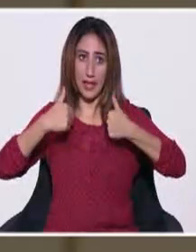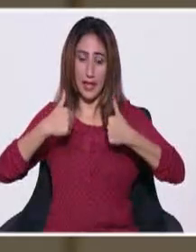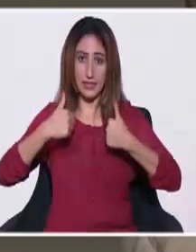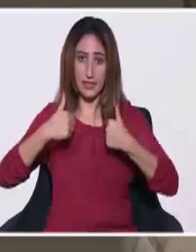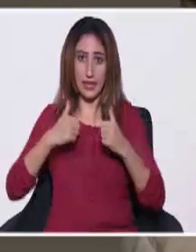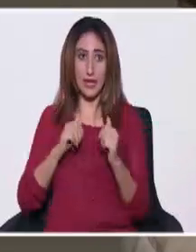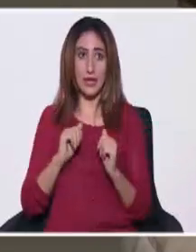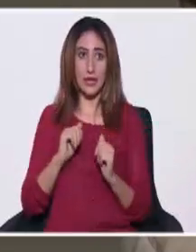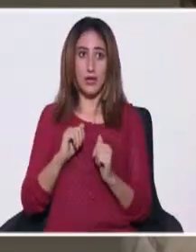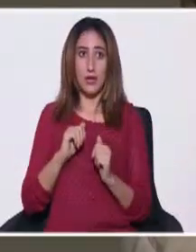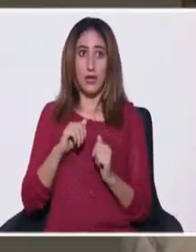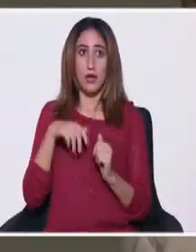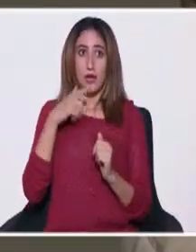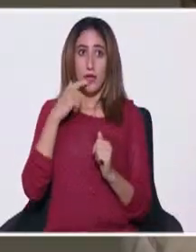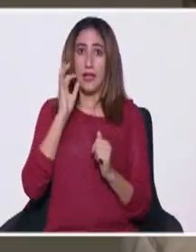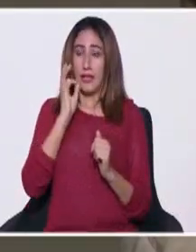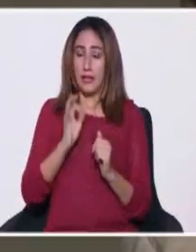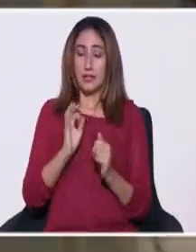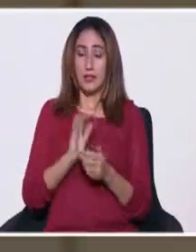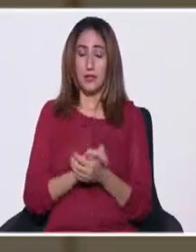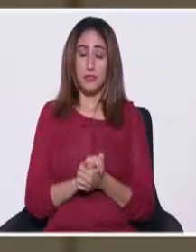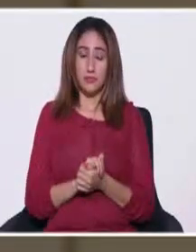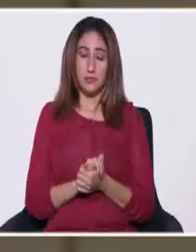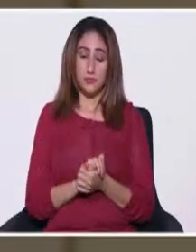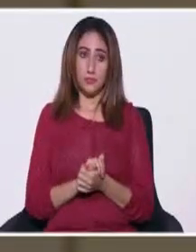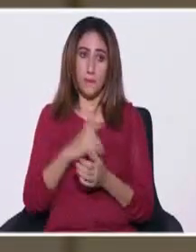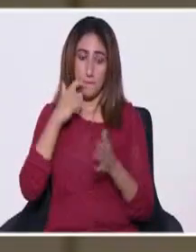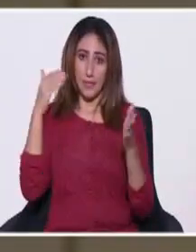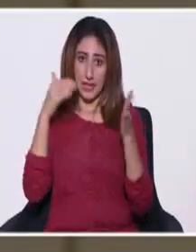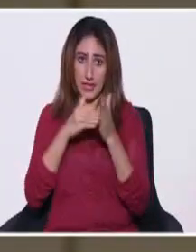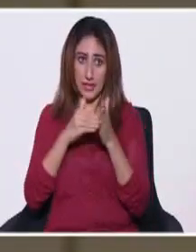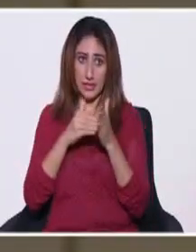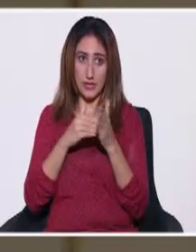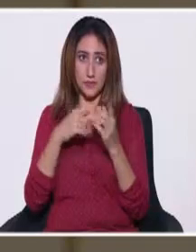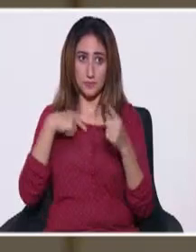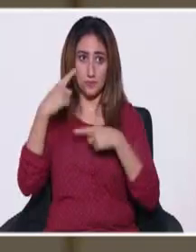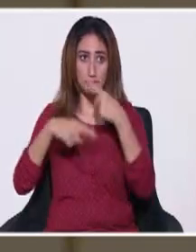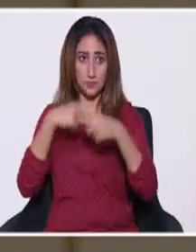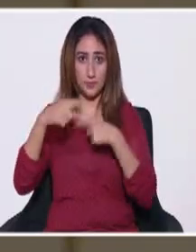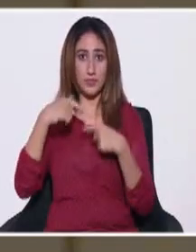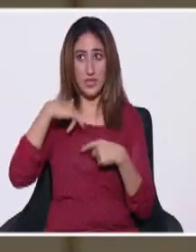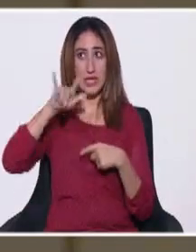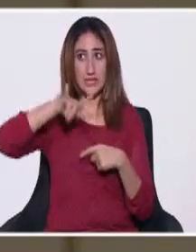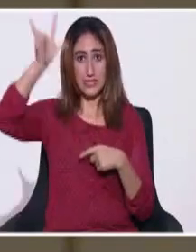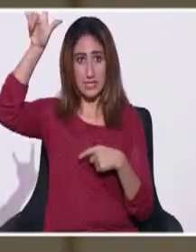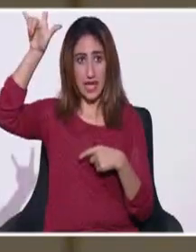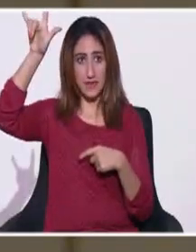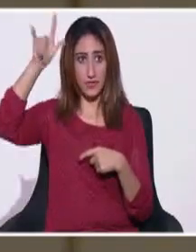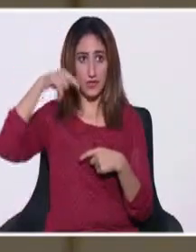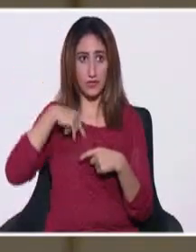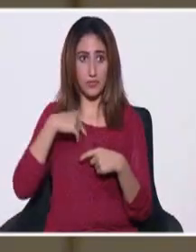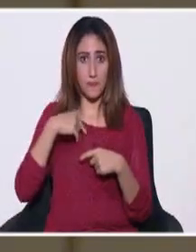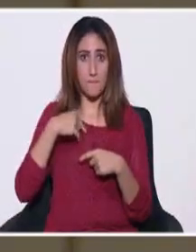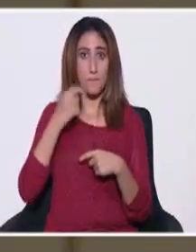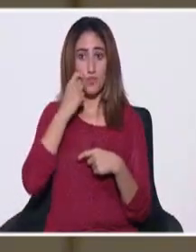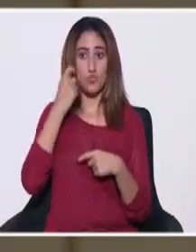بتقراه، ده بيأثر فينا جدا. الحاجه الاخيره رحلتي بره مصر، انا رحت رحلتين اثروا في شخصيتي